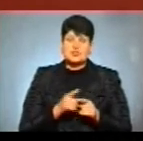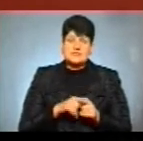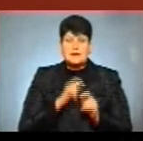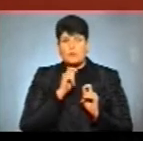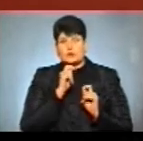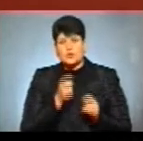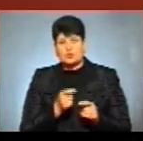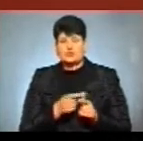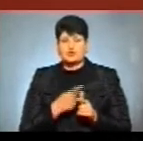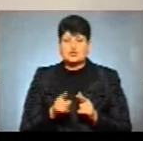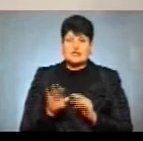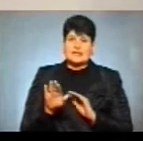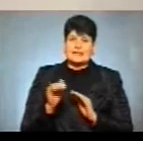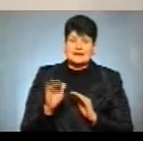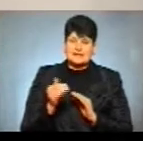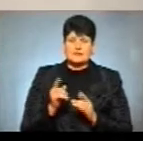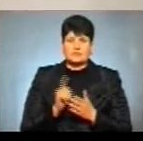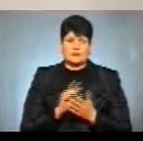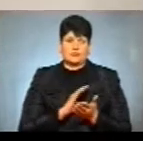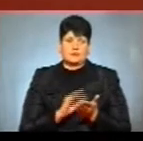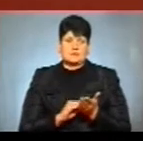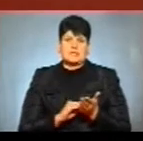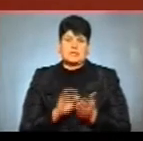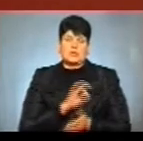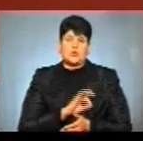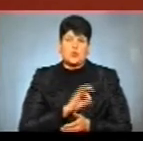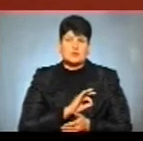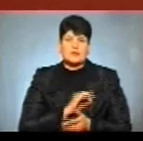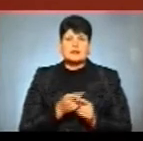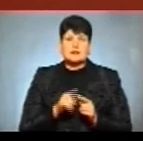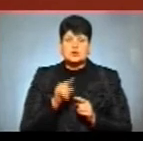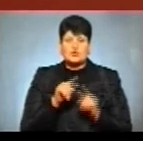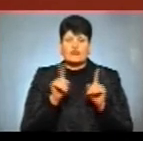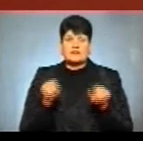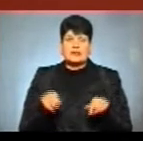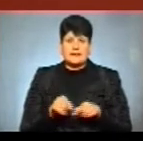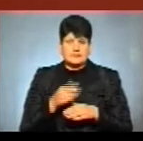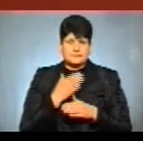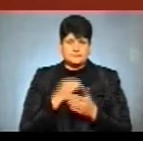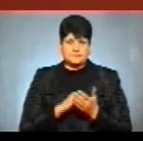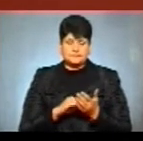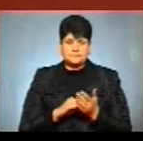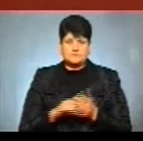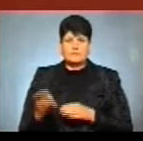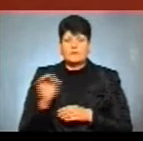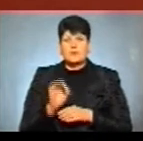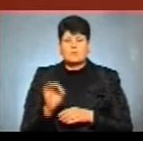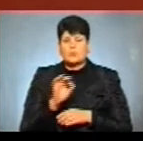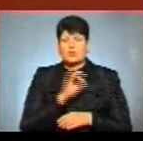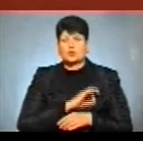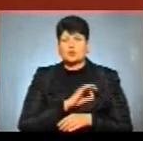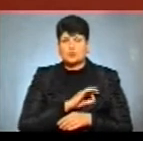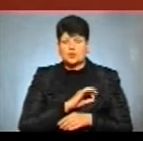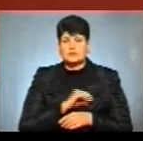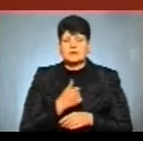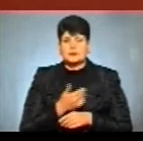це кредити, він теж би мав це декларувати як доходи. Але цього в декларації ми не бачимо. Ну, власне, про доходи.